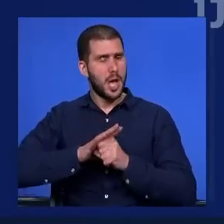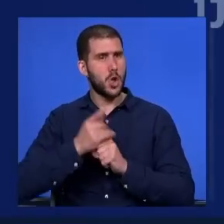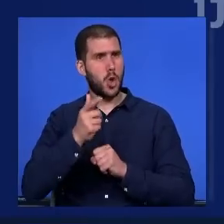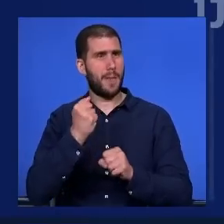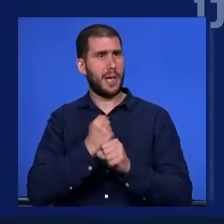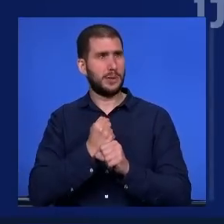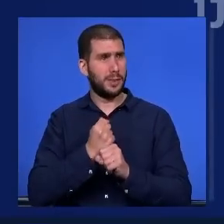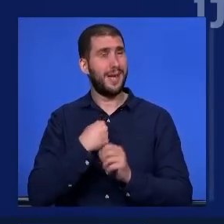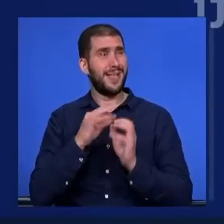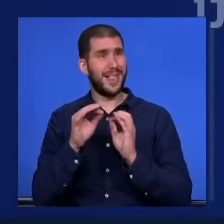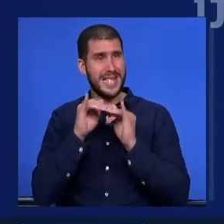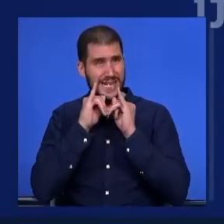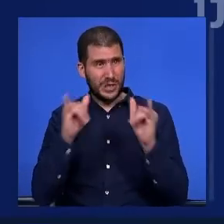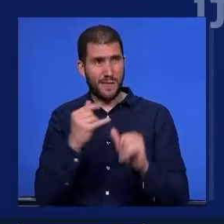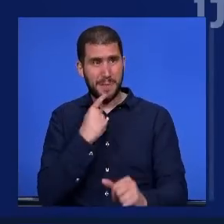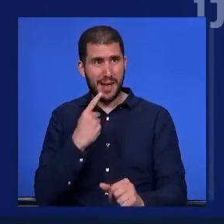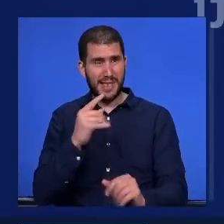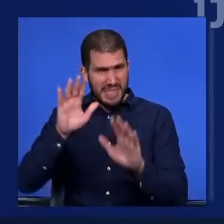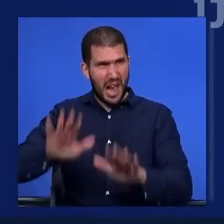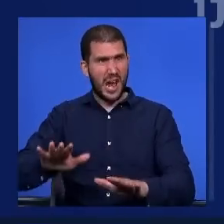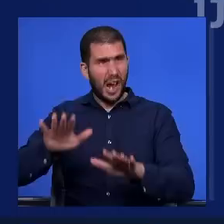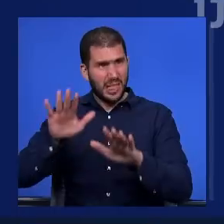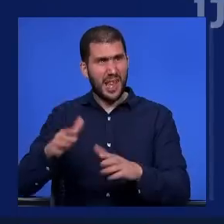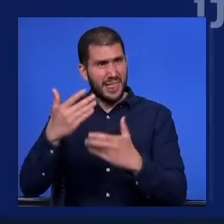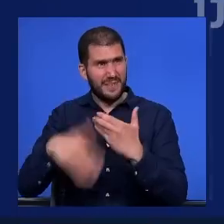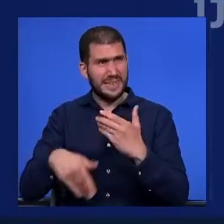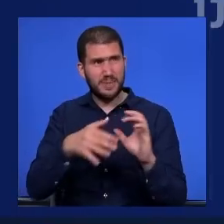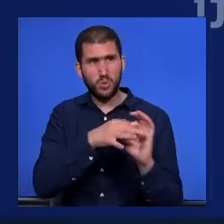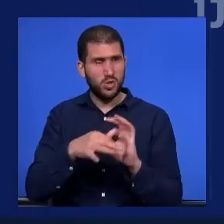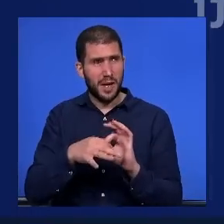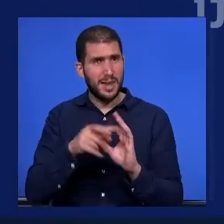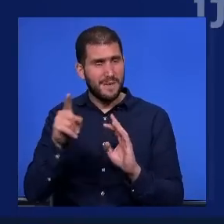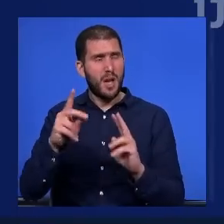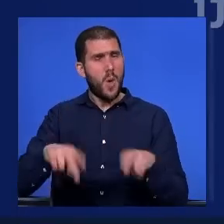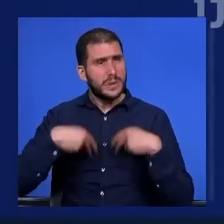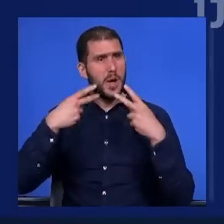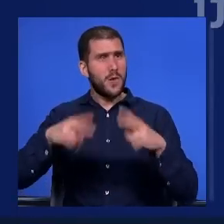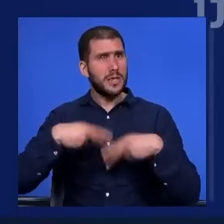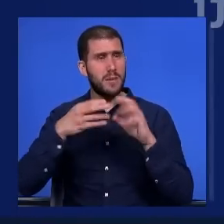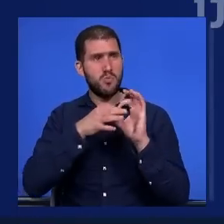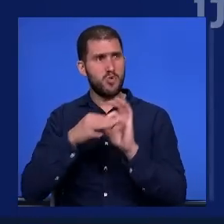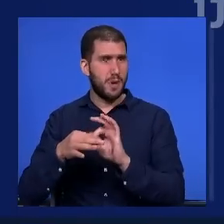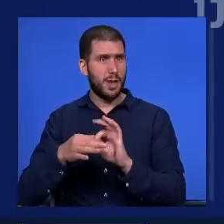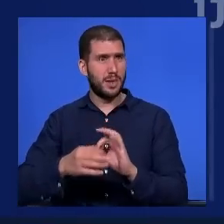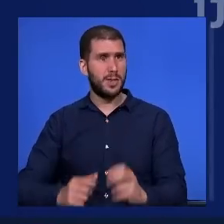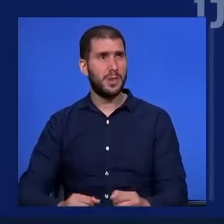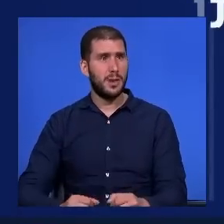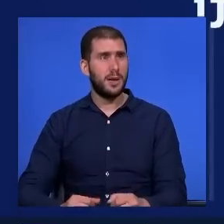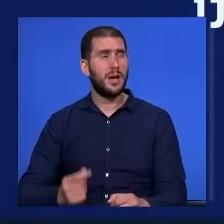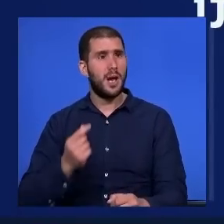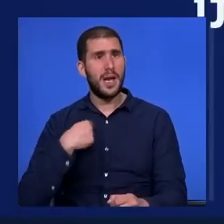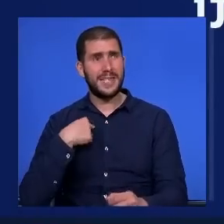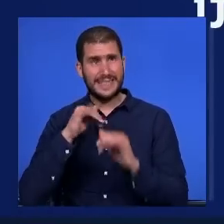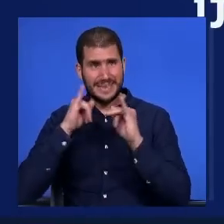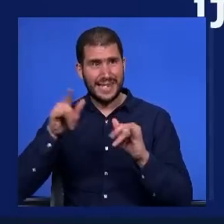לעבור. התחלתי לצרוח ואמרתי לה, תירגי, תירגי, תפסיקי עם המשפט הזה, והיא חזרה על המשפט הזה. אני צרחתי,